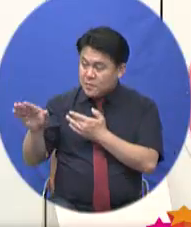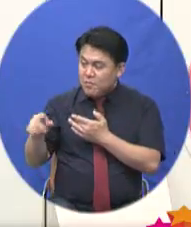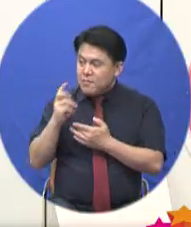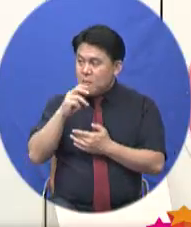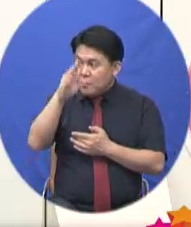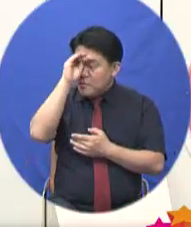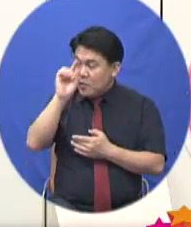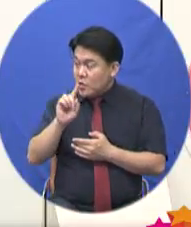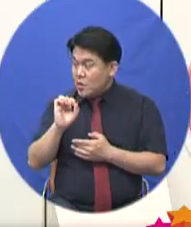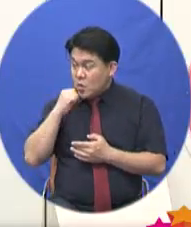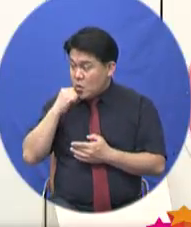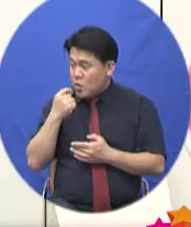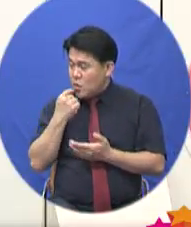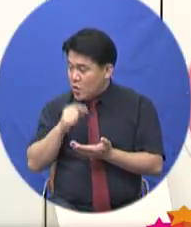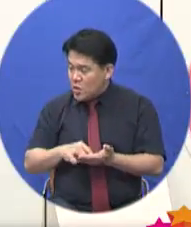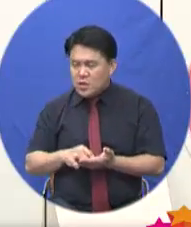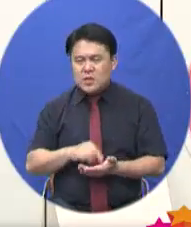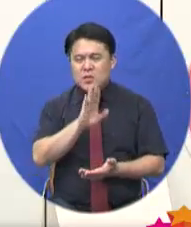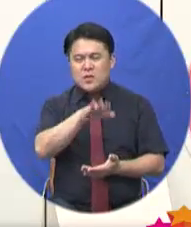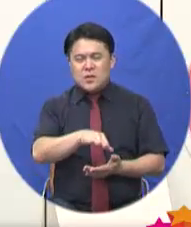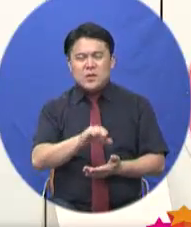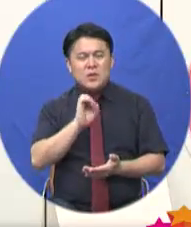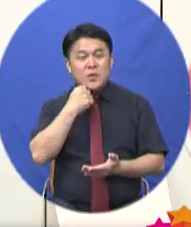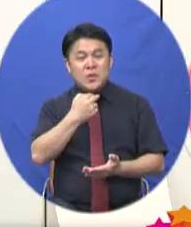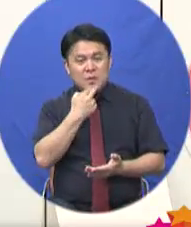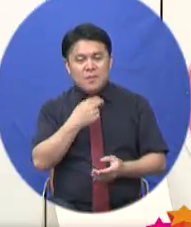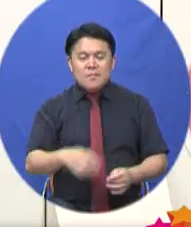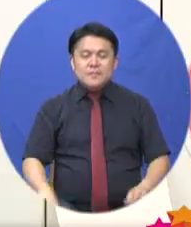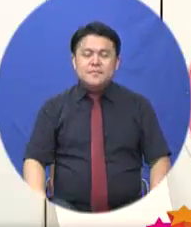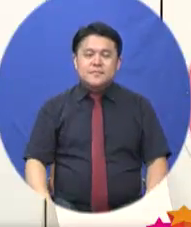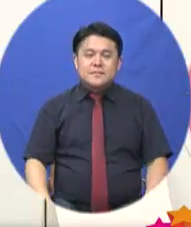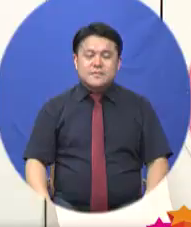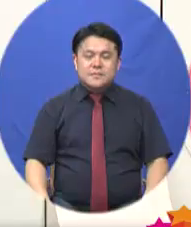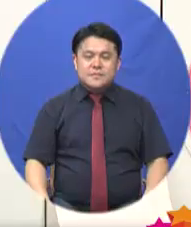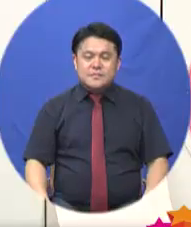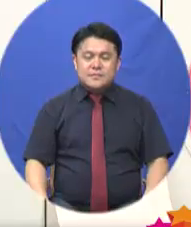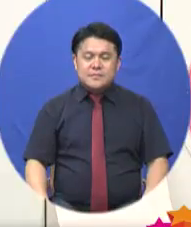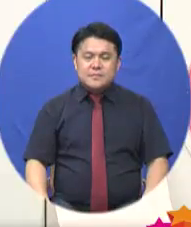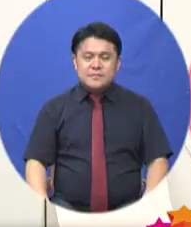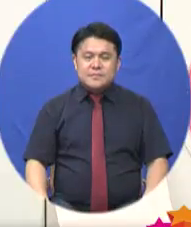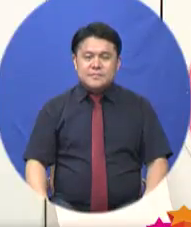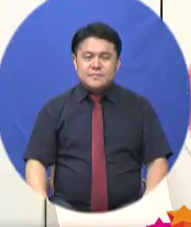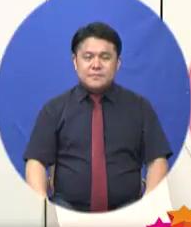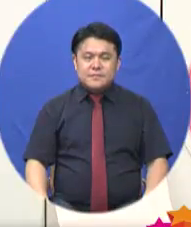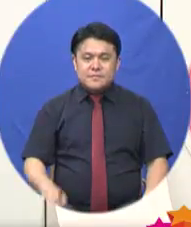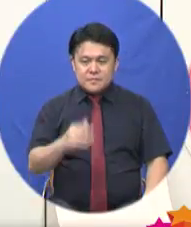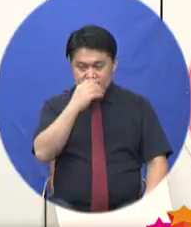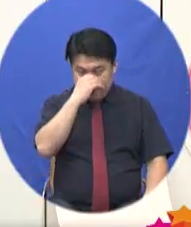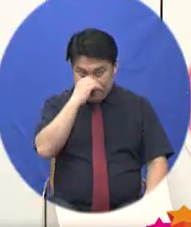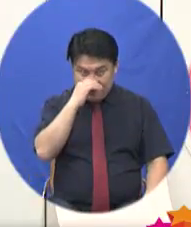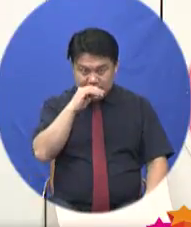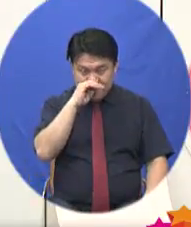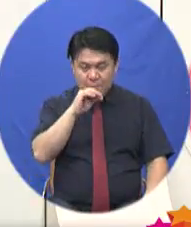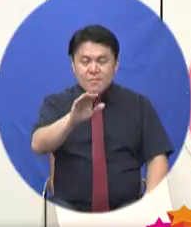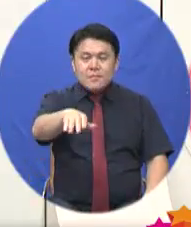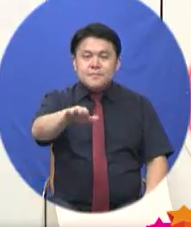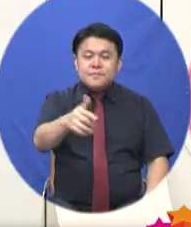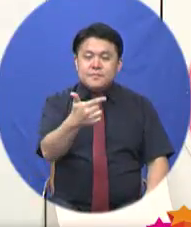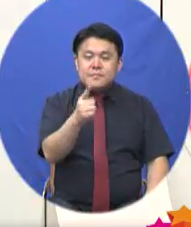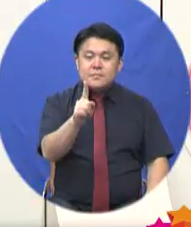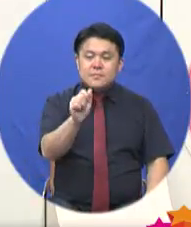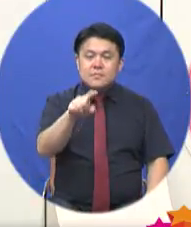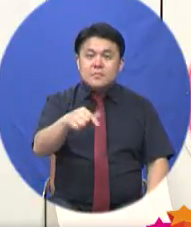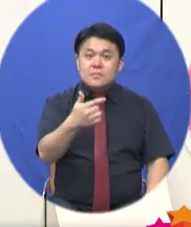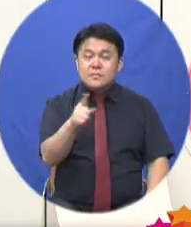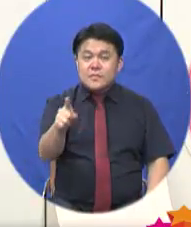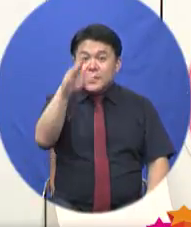어렵죠? 예. 모창하기가 어려울 거예요. 목소리도 있어야 되고. 태어나야 되죠. 그러면 나훈아무창을